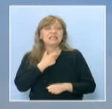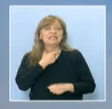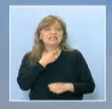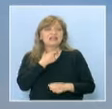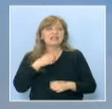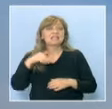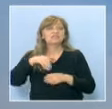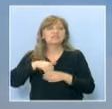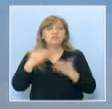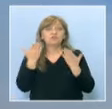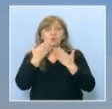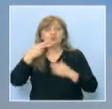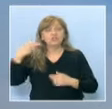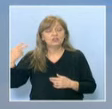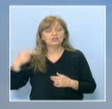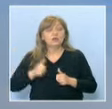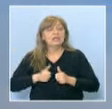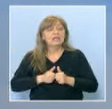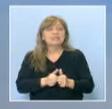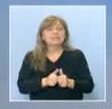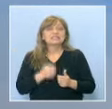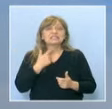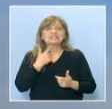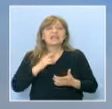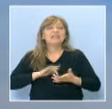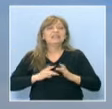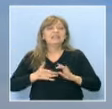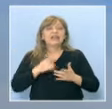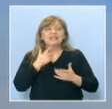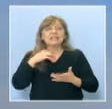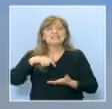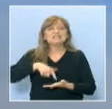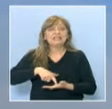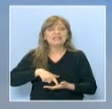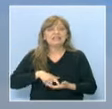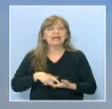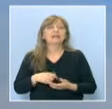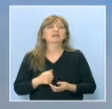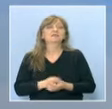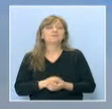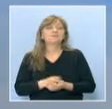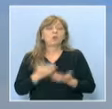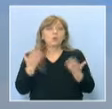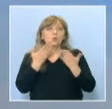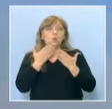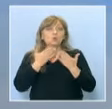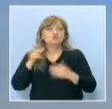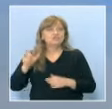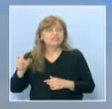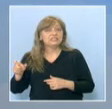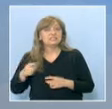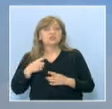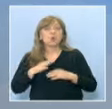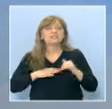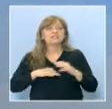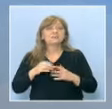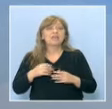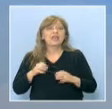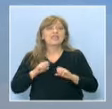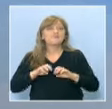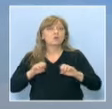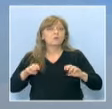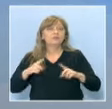в гимназията в партньорство с IT-учебния център Advance Academy. Учениците от специалността информационни